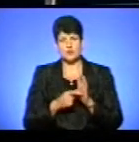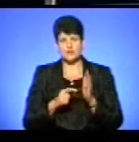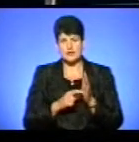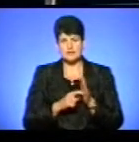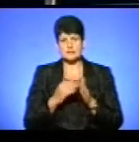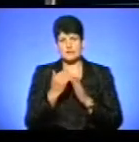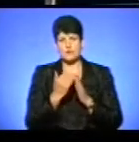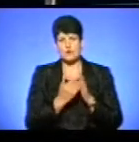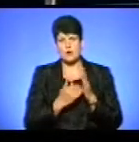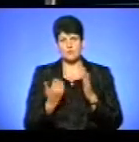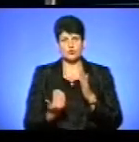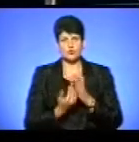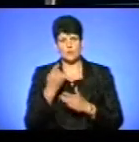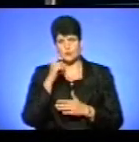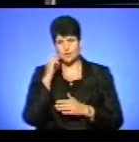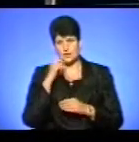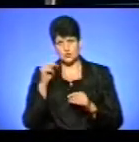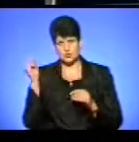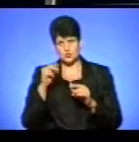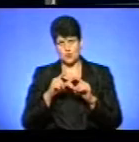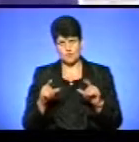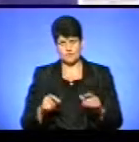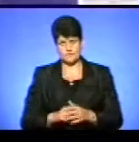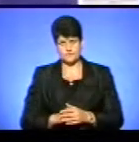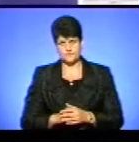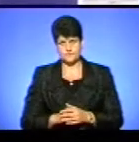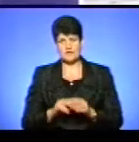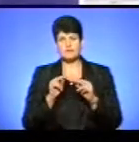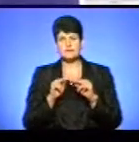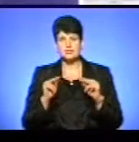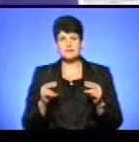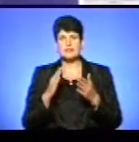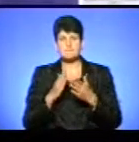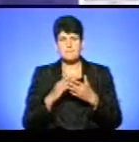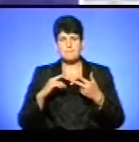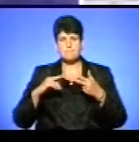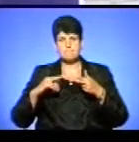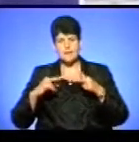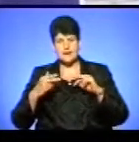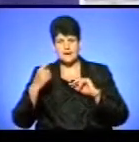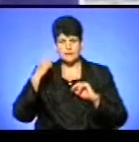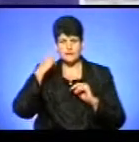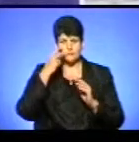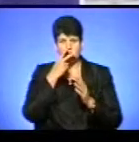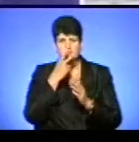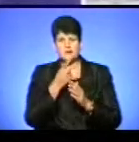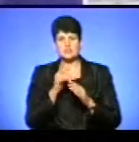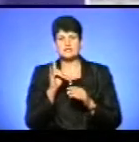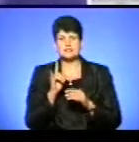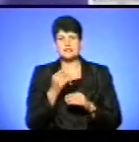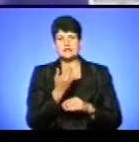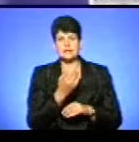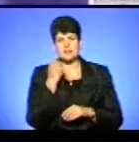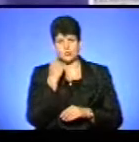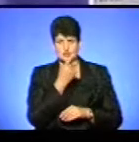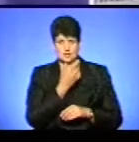за програмою нової української школи. Вчитель має переналаштуватися бачити дитину з її ж